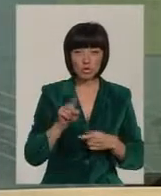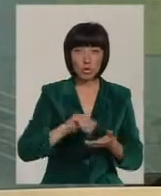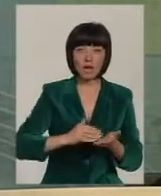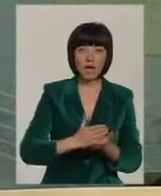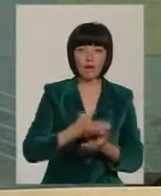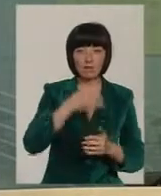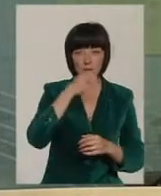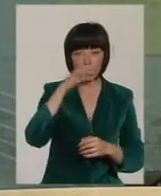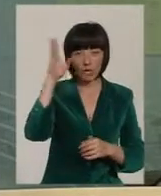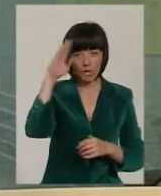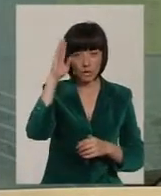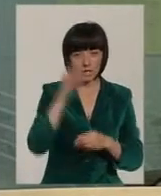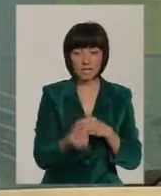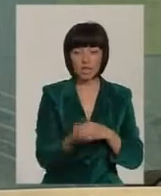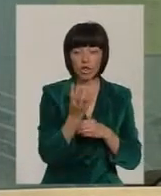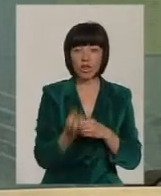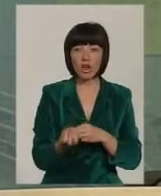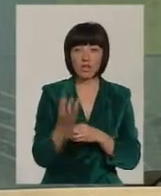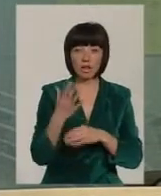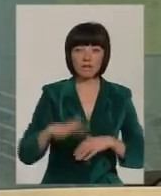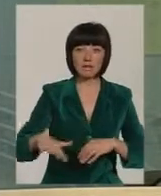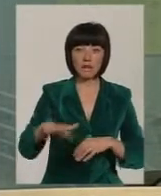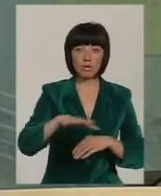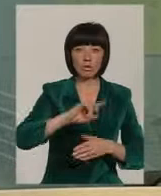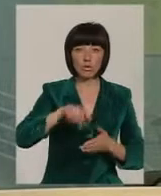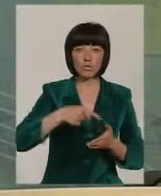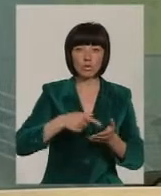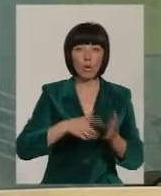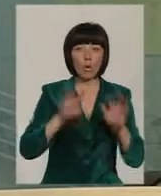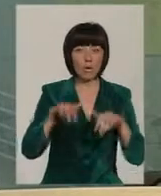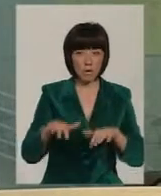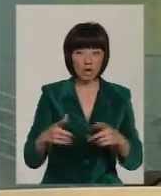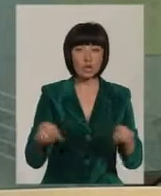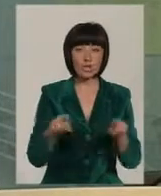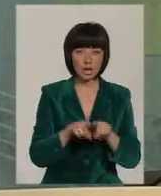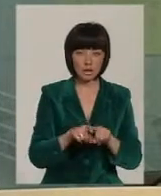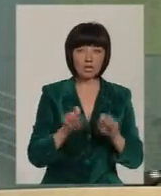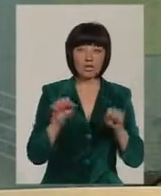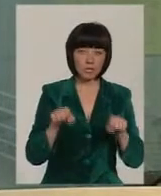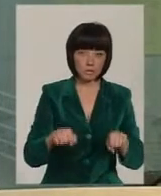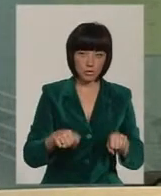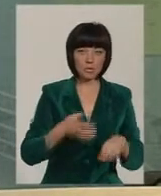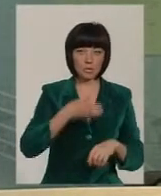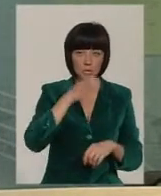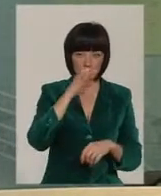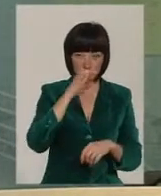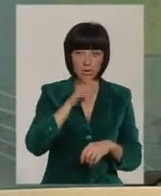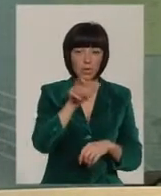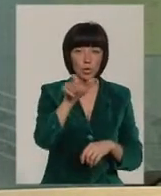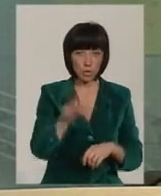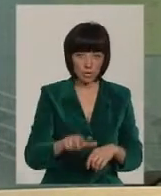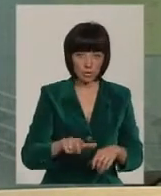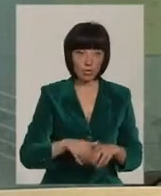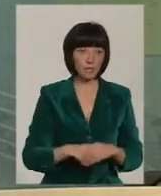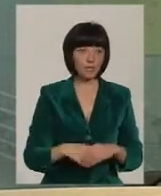якість питної води із фонтанчиків, які розташовані на території міського пляжу, теж придатні для споживання